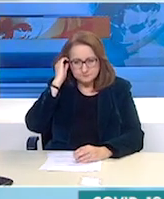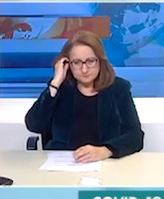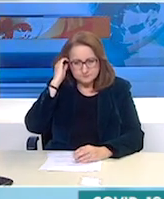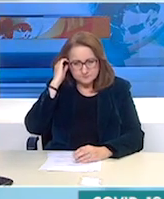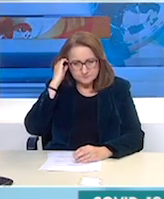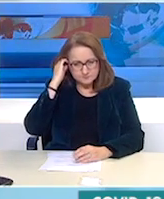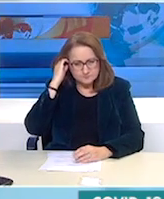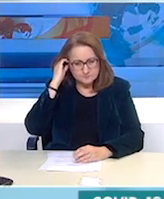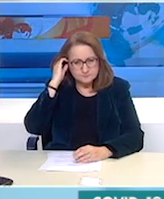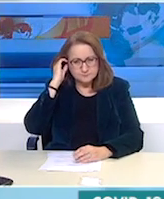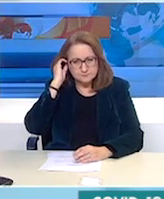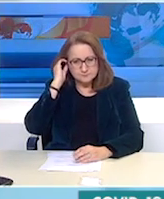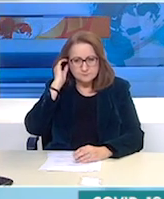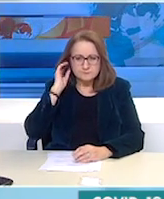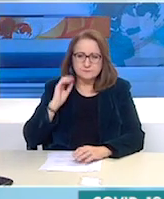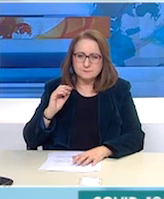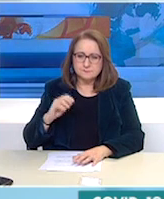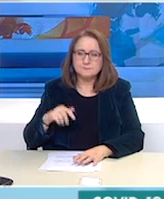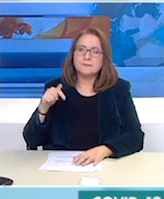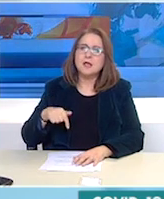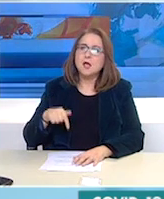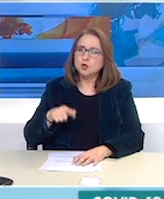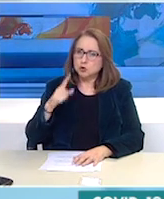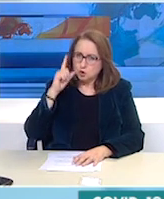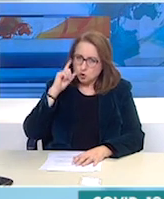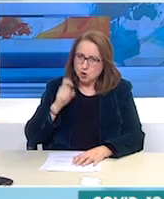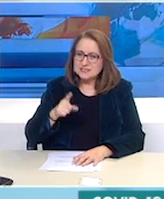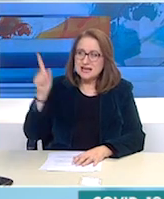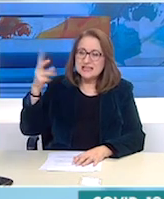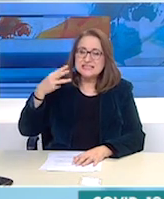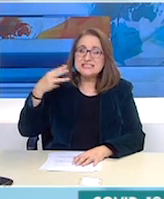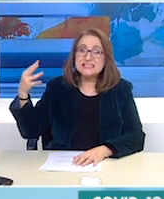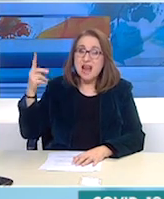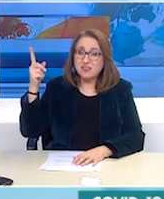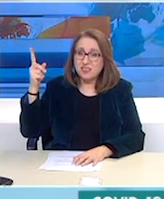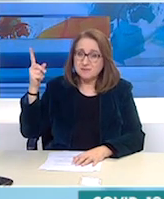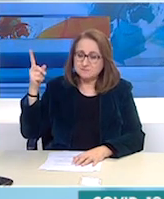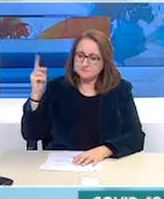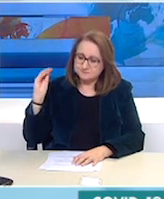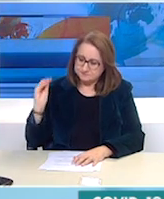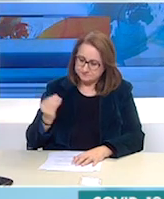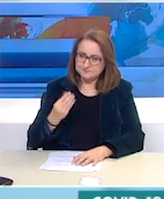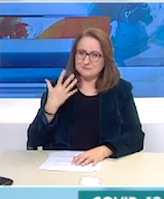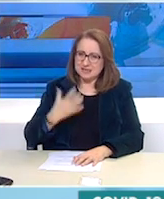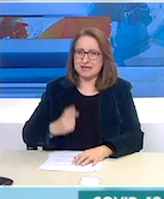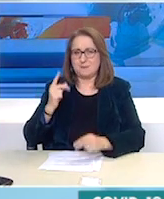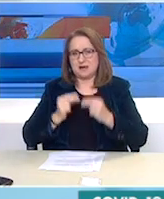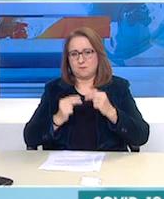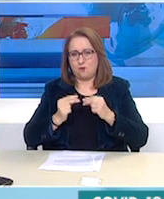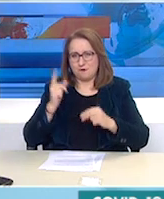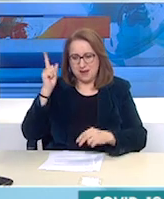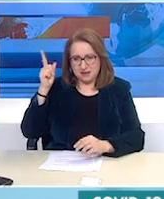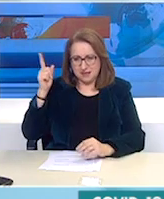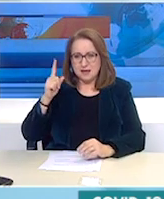είχαμε έναν συναγερμό χτες στην περιοχή του Δροσερού της Ξάνθης, Ξέρετε πολύ καλά ότι στην ευρύτερη